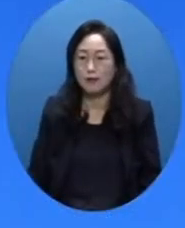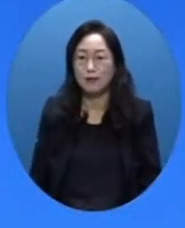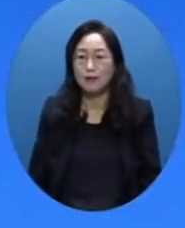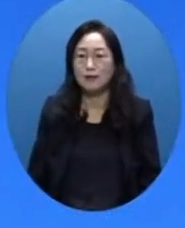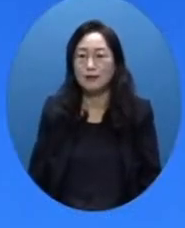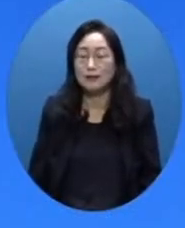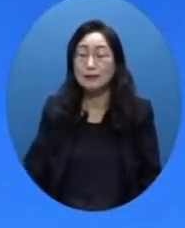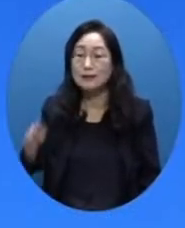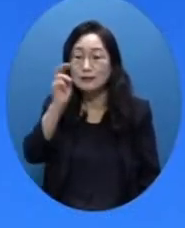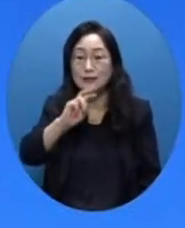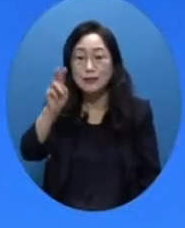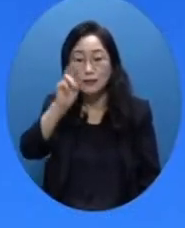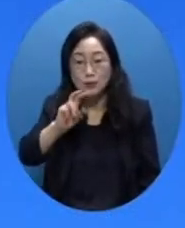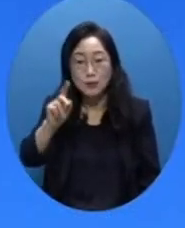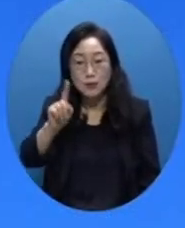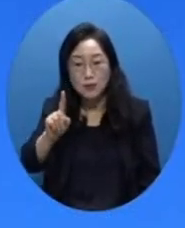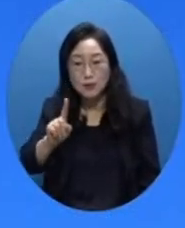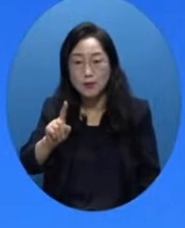이 찬송은